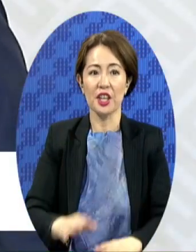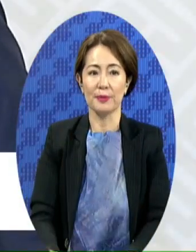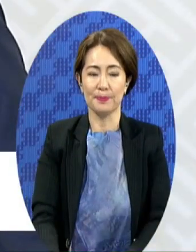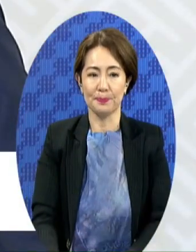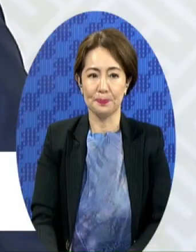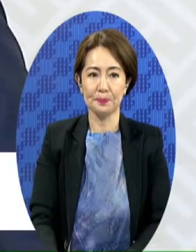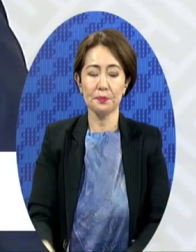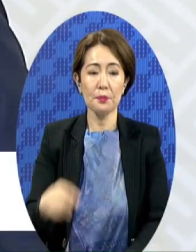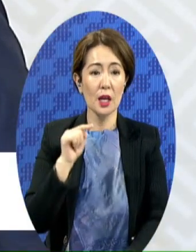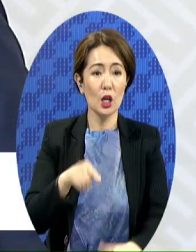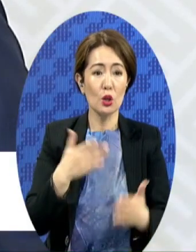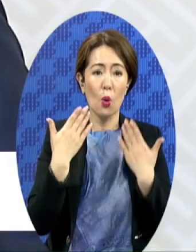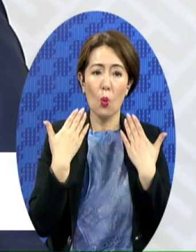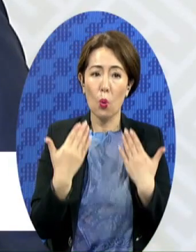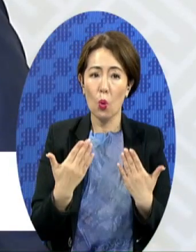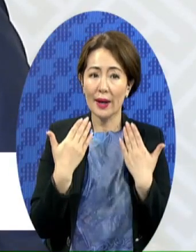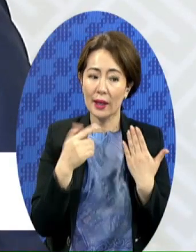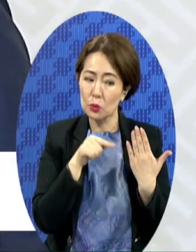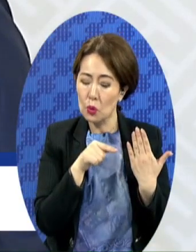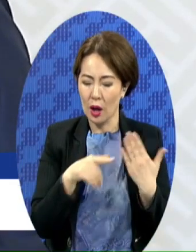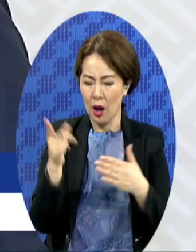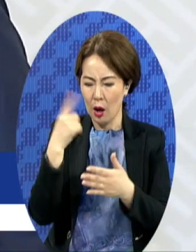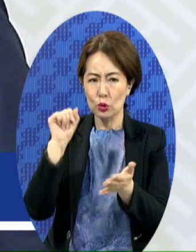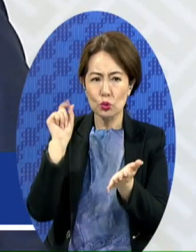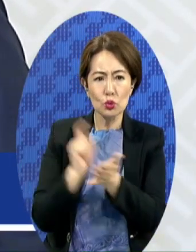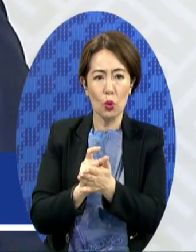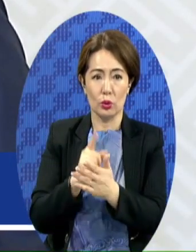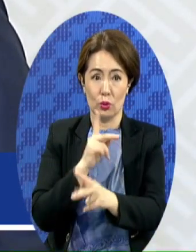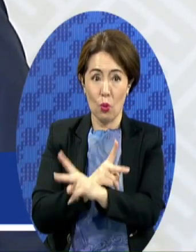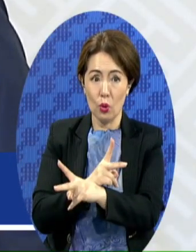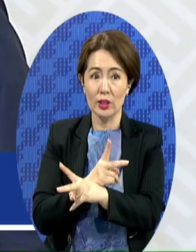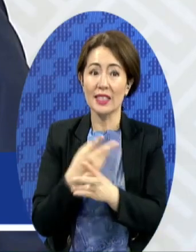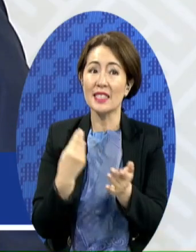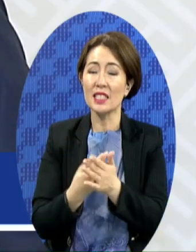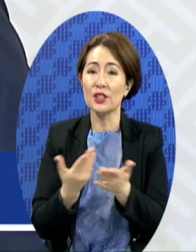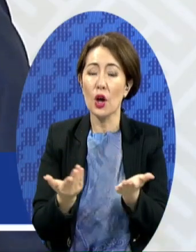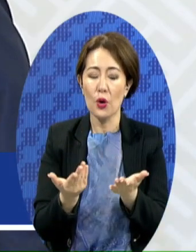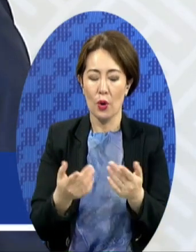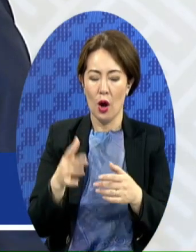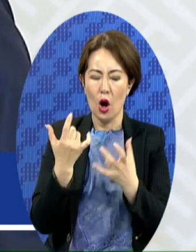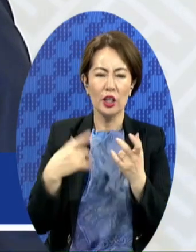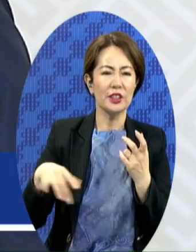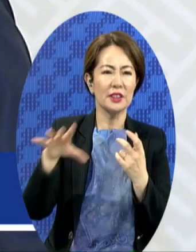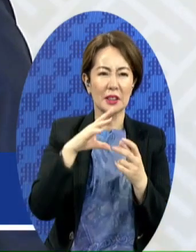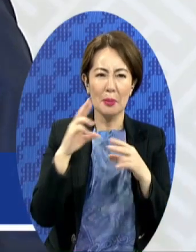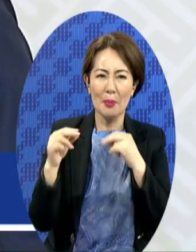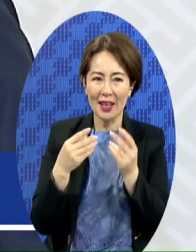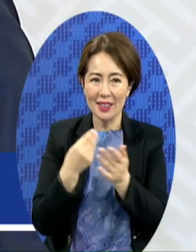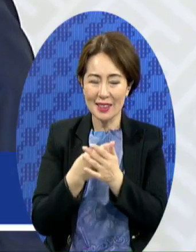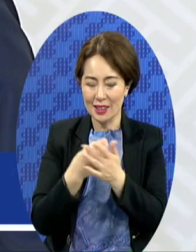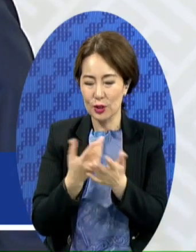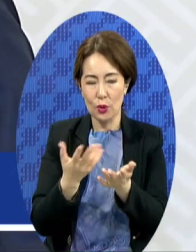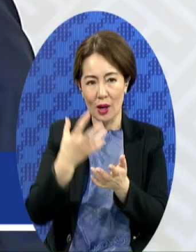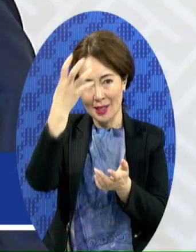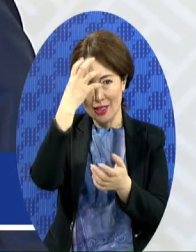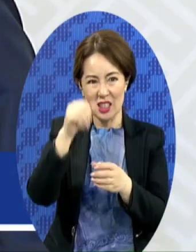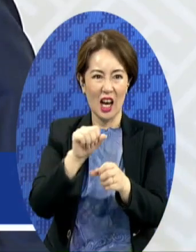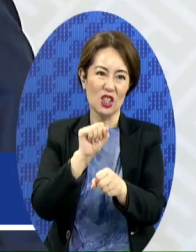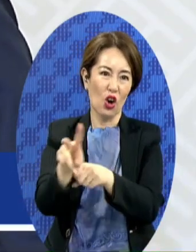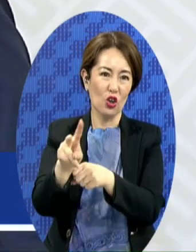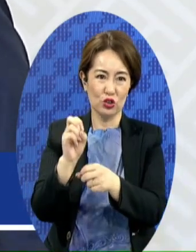энэ уралдаанаар бол хамгийн гол хуулиуд жишээлбэл нэлээд маргаан дагуулад олон нийтийн сүлжээнд яваад байгаа жишээлбэл улсын газар хасрах ёстой